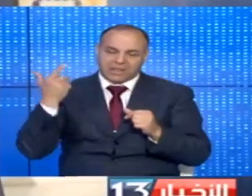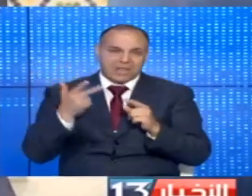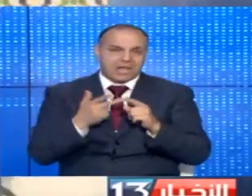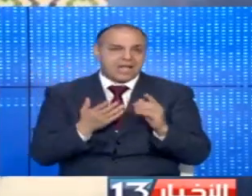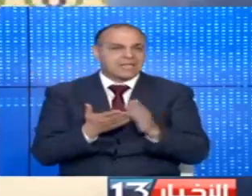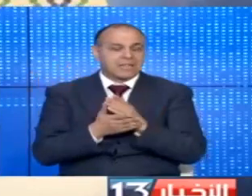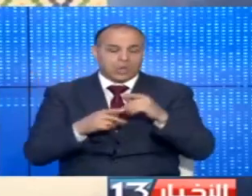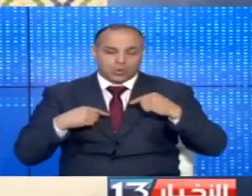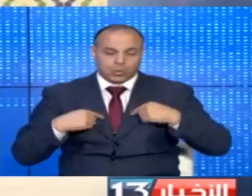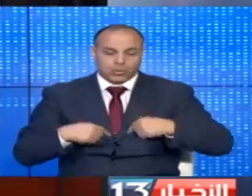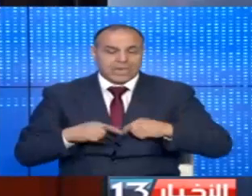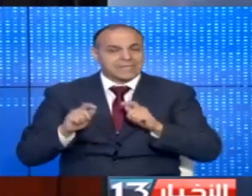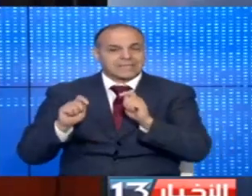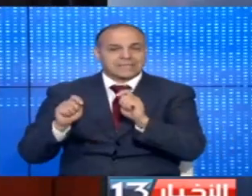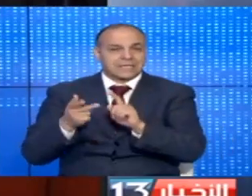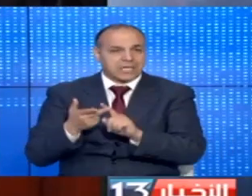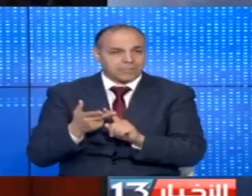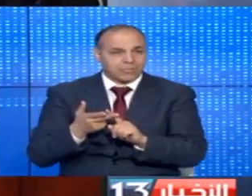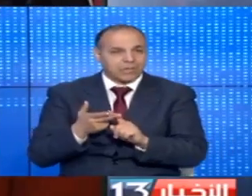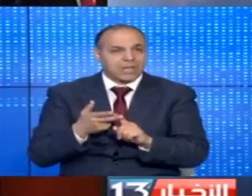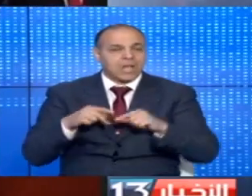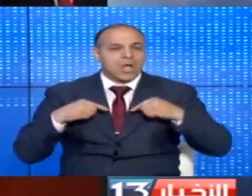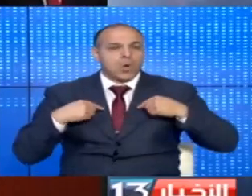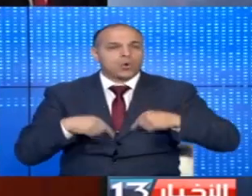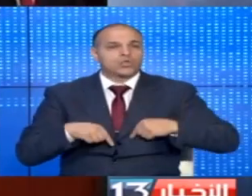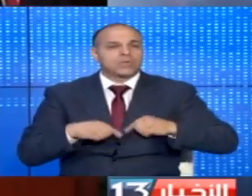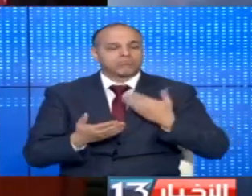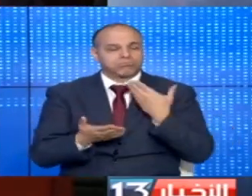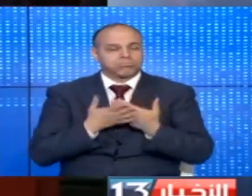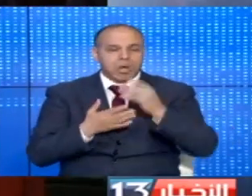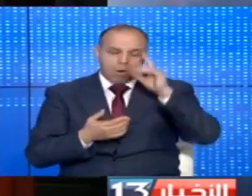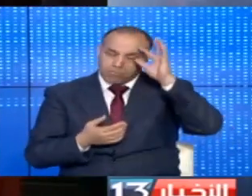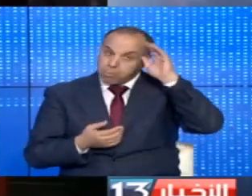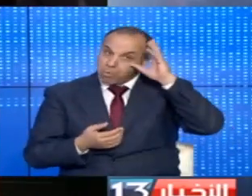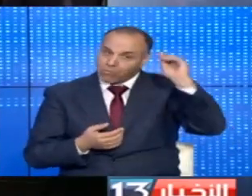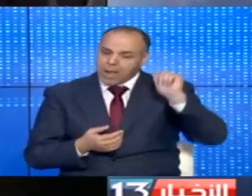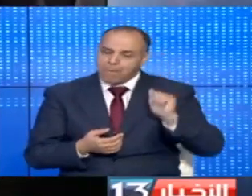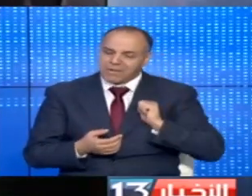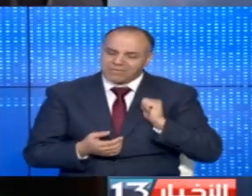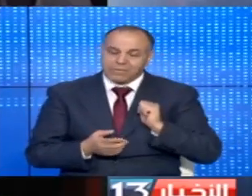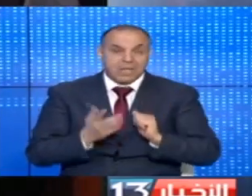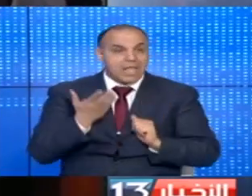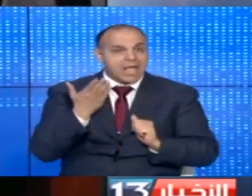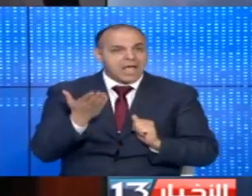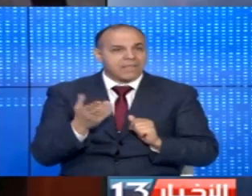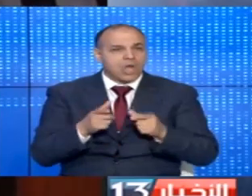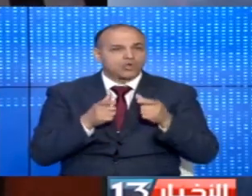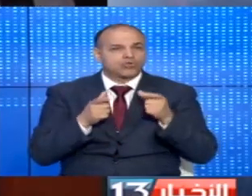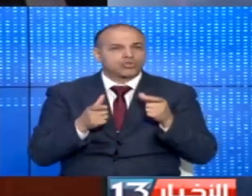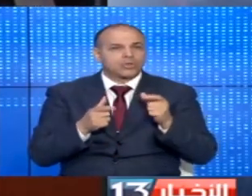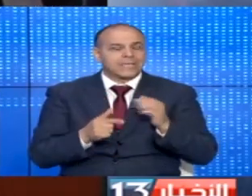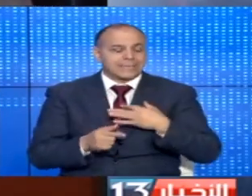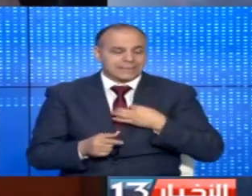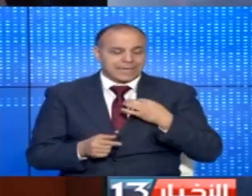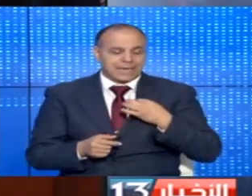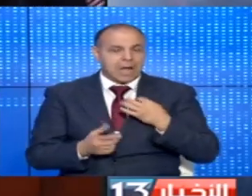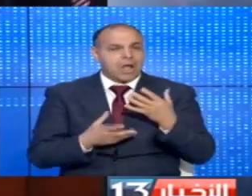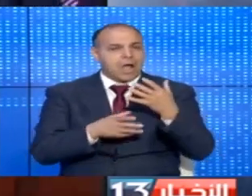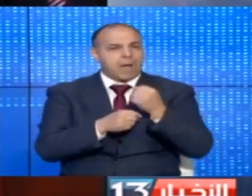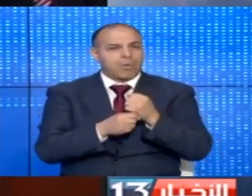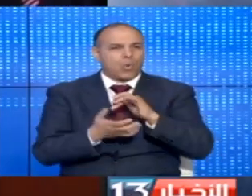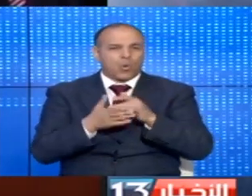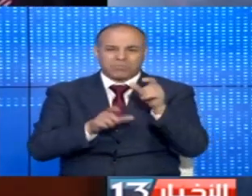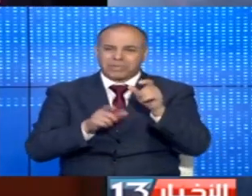تشكيل حكومه سياسيه الى حكومه كفاءات مستقله ام لا منه ان يحظى الشرطه الاستقلاليه بقبول كل